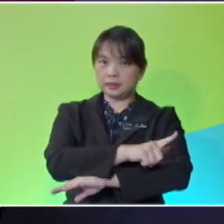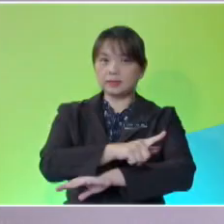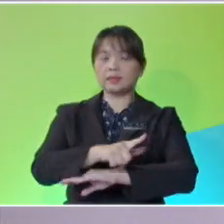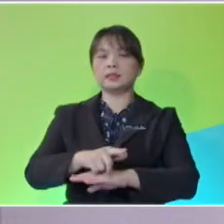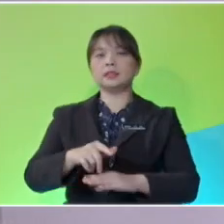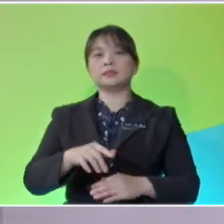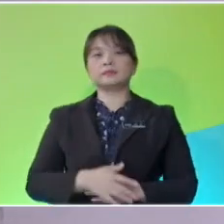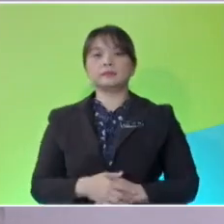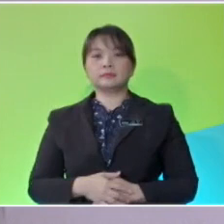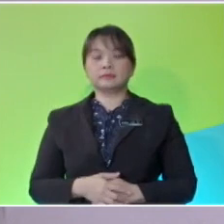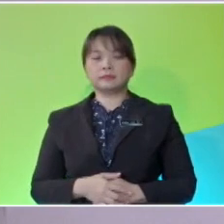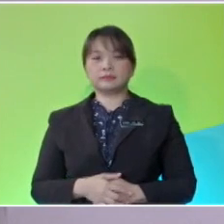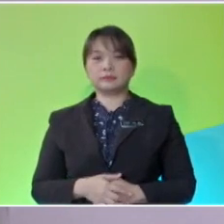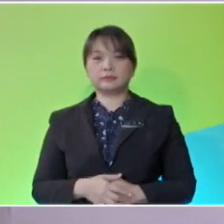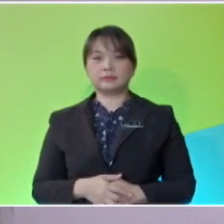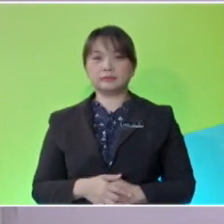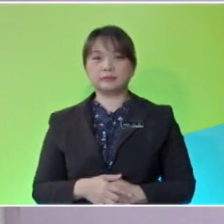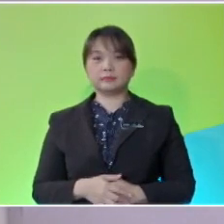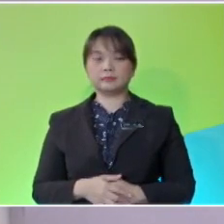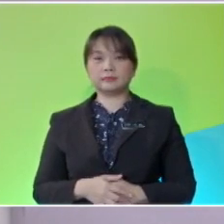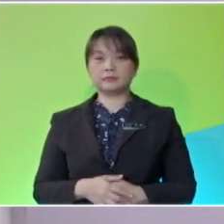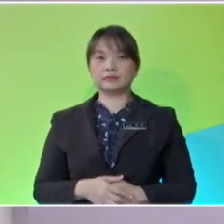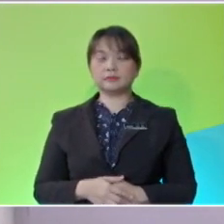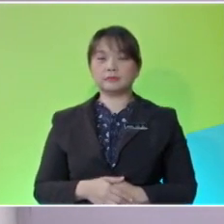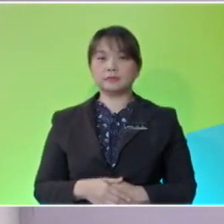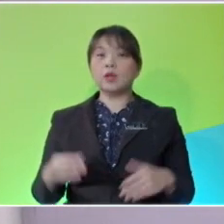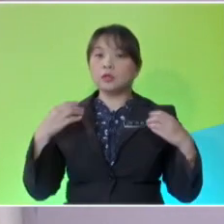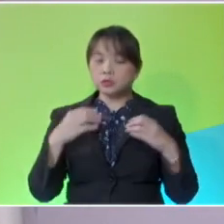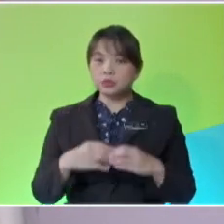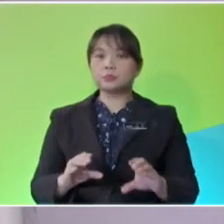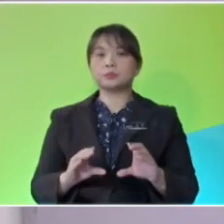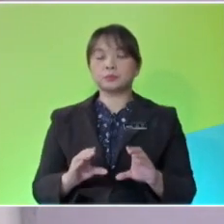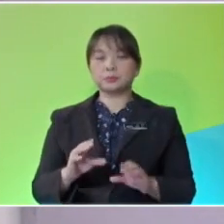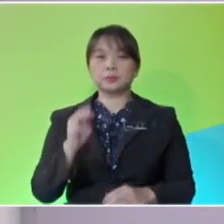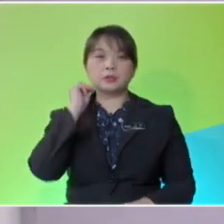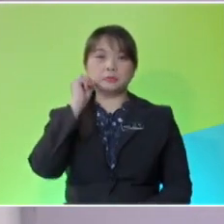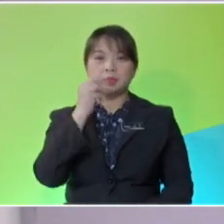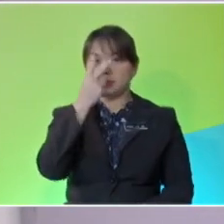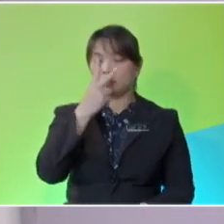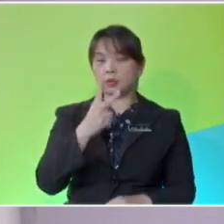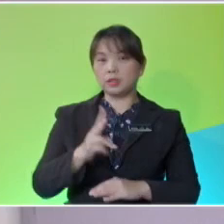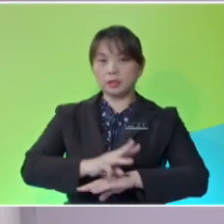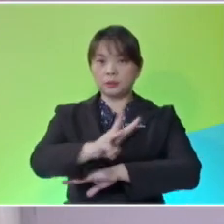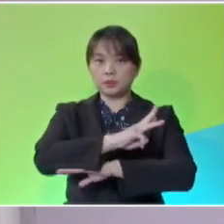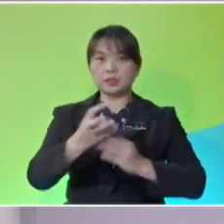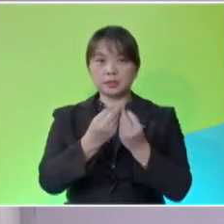Oke Baik Yang terakhir coba miracunnya pasti kawasan bertanah tinggi hmm